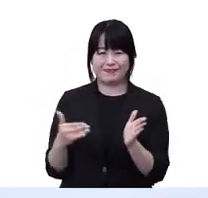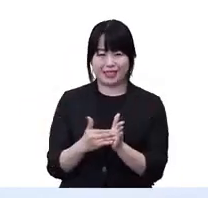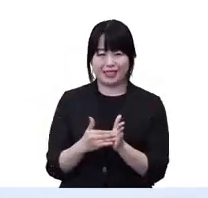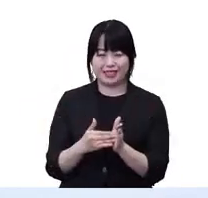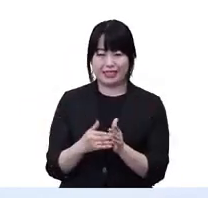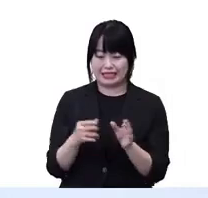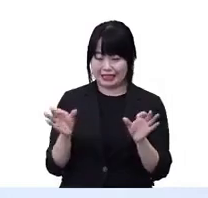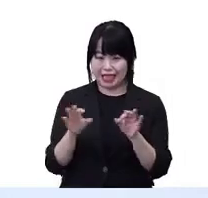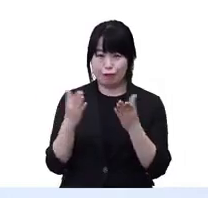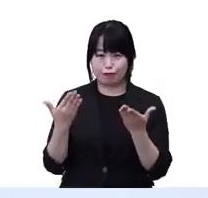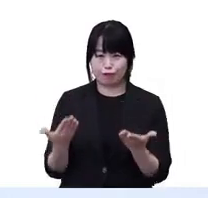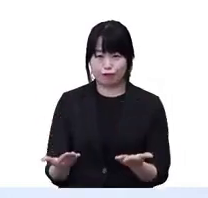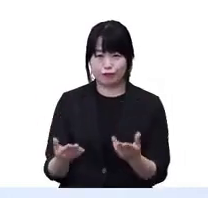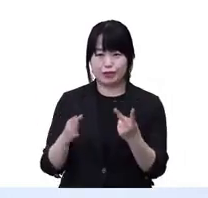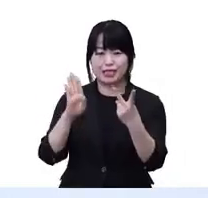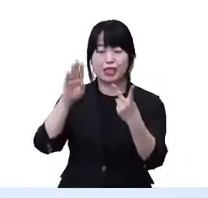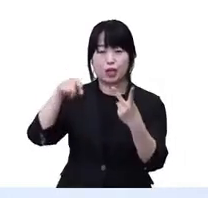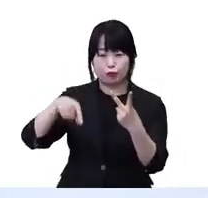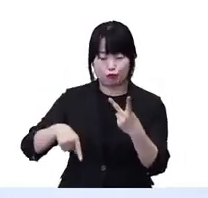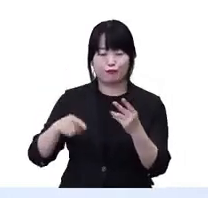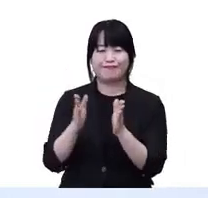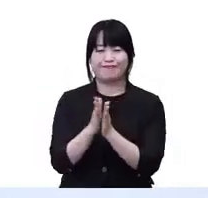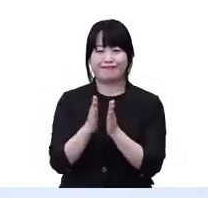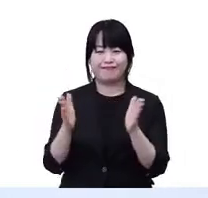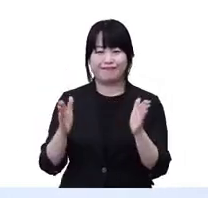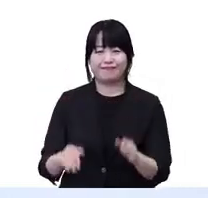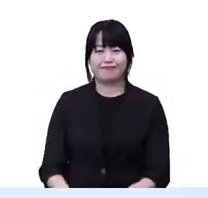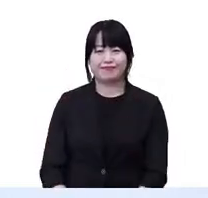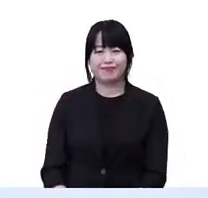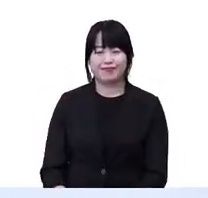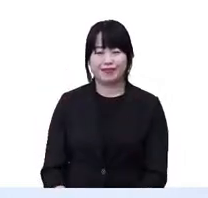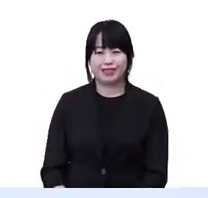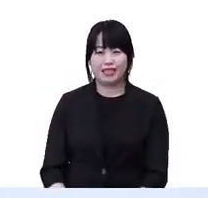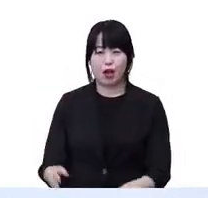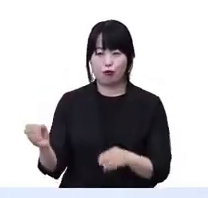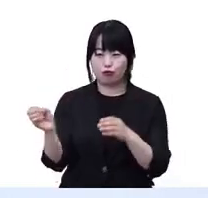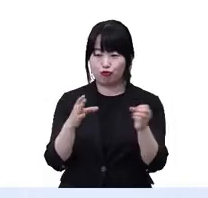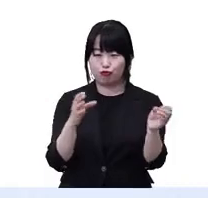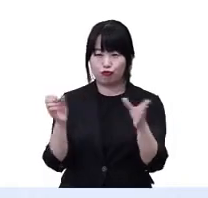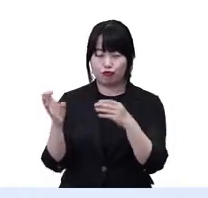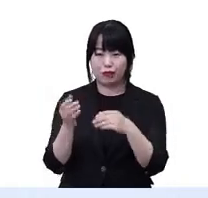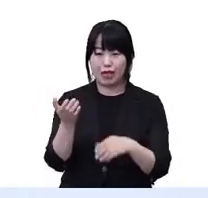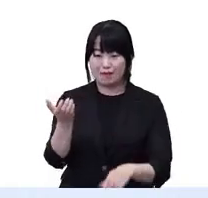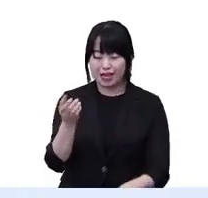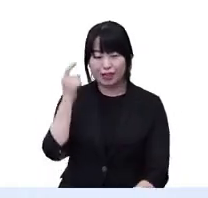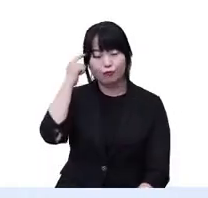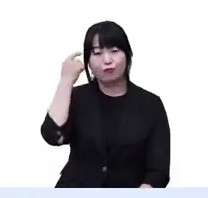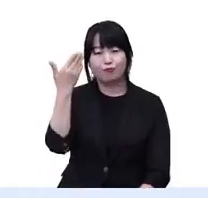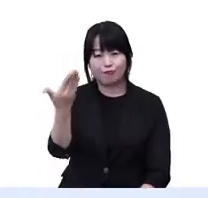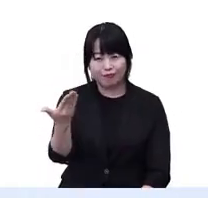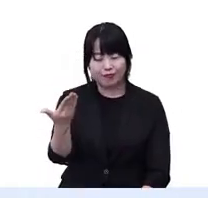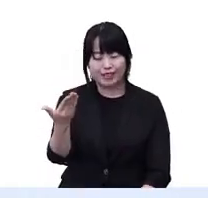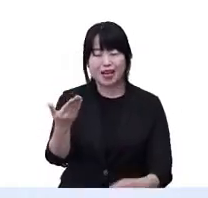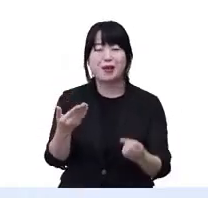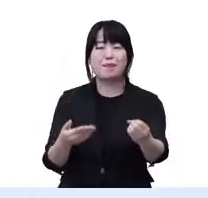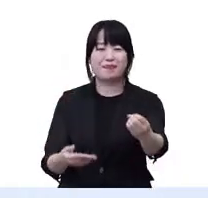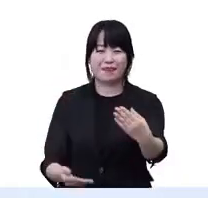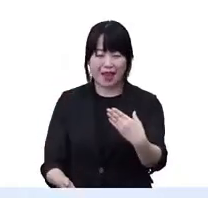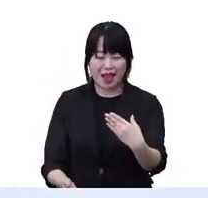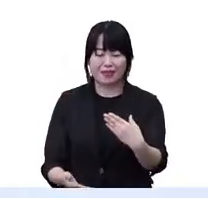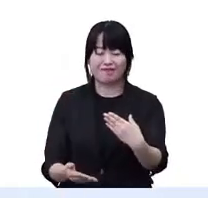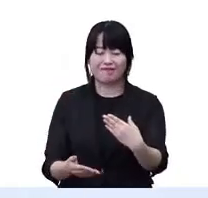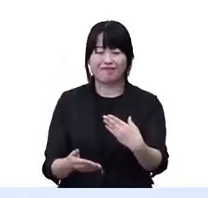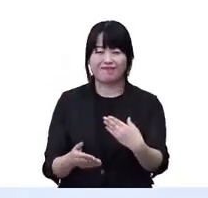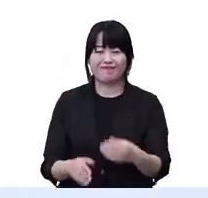잠시 쉬었다가 2부 순서 시작할 텐데요. 2부에서는 토크 콘서트로 여러분들의 질문에 대한 해답을 드리는